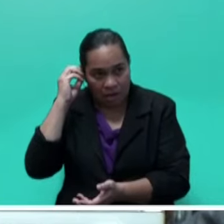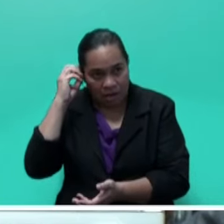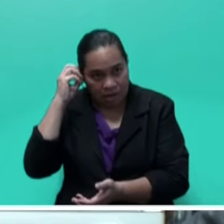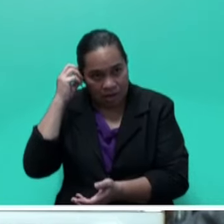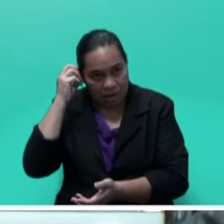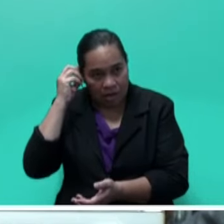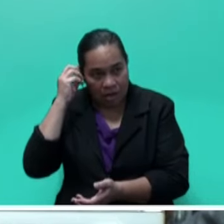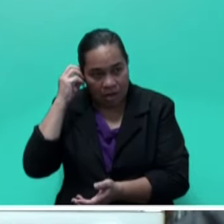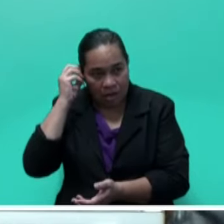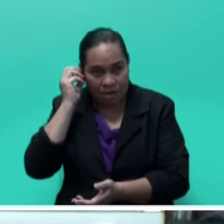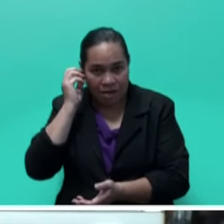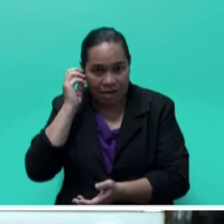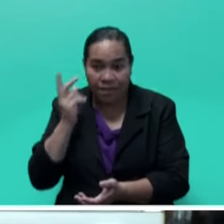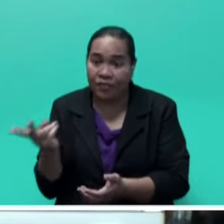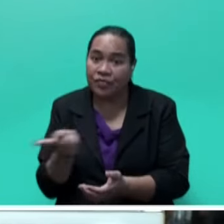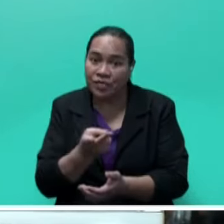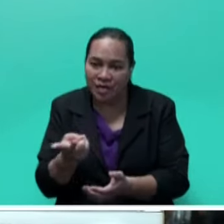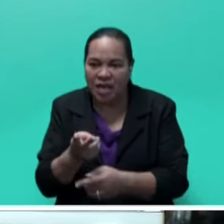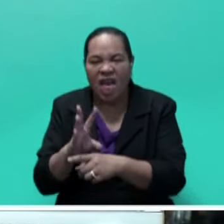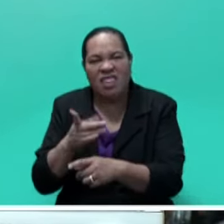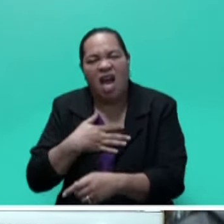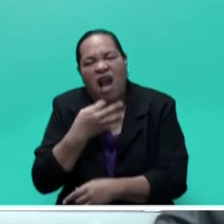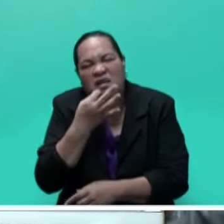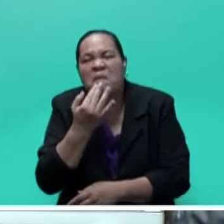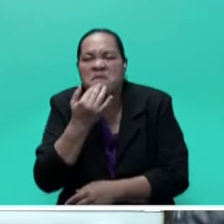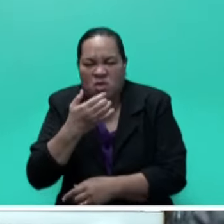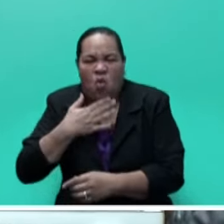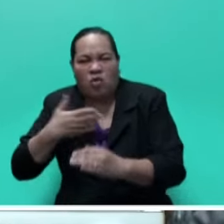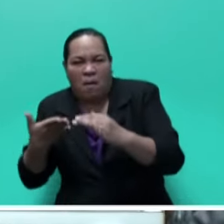tunga wawanua, e na wanua waturanga o tawua.